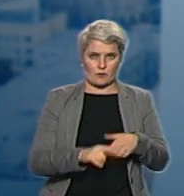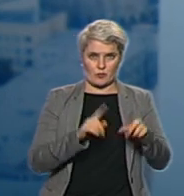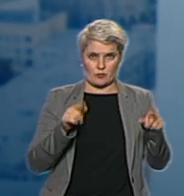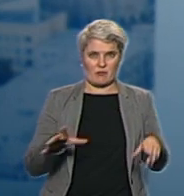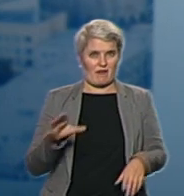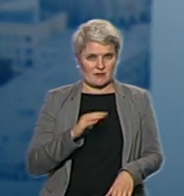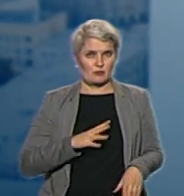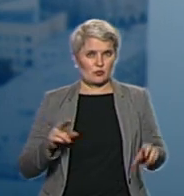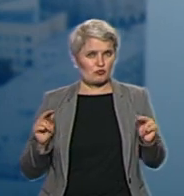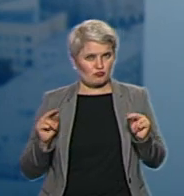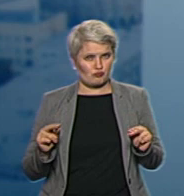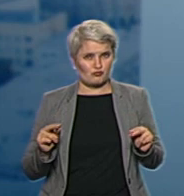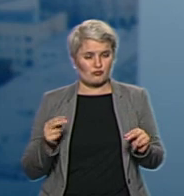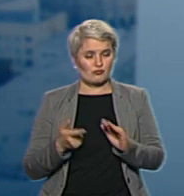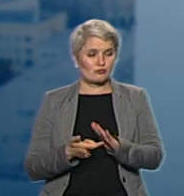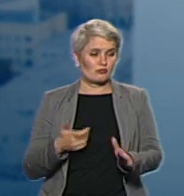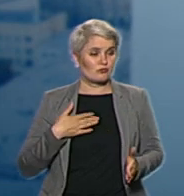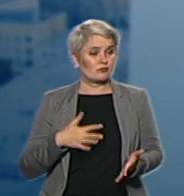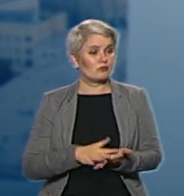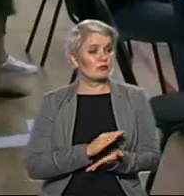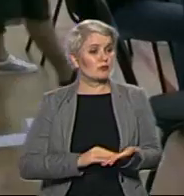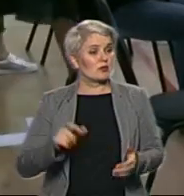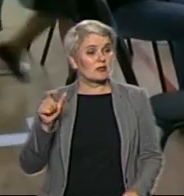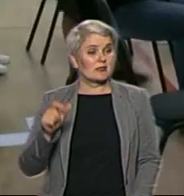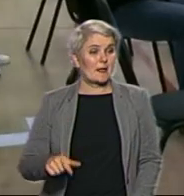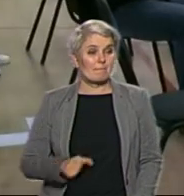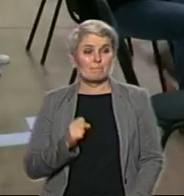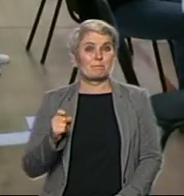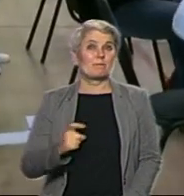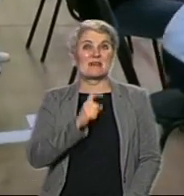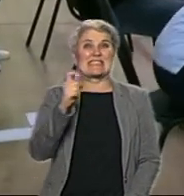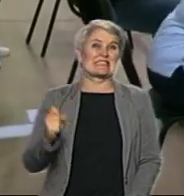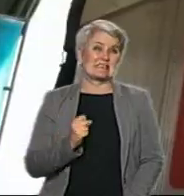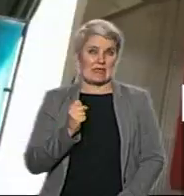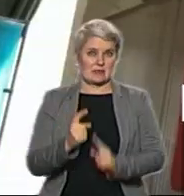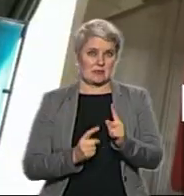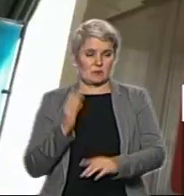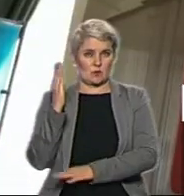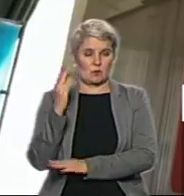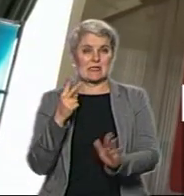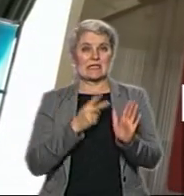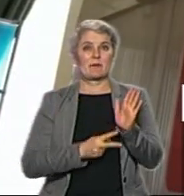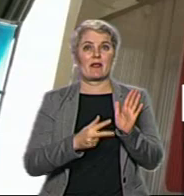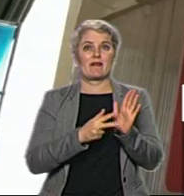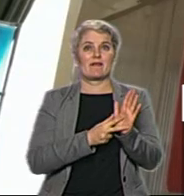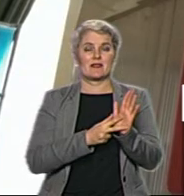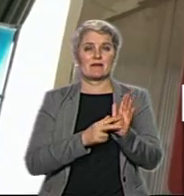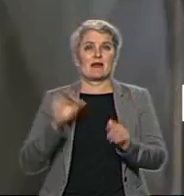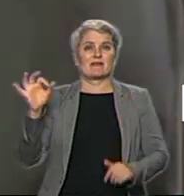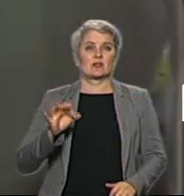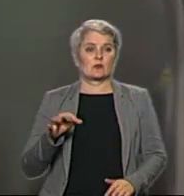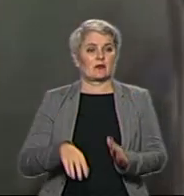чесно, з'ясовувала Роксолана Лісовська. За зміни до Конституції проголосували майже 78%